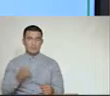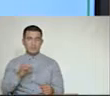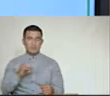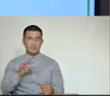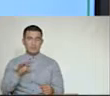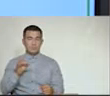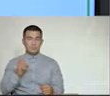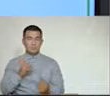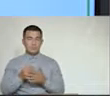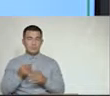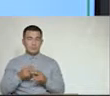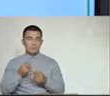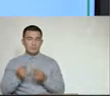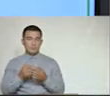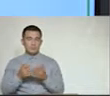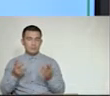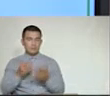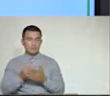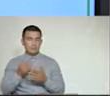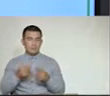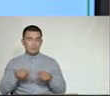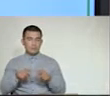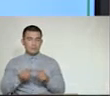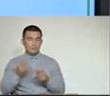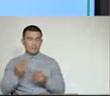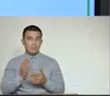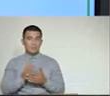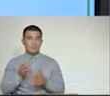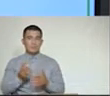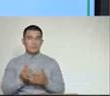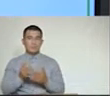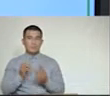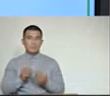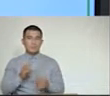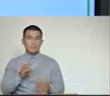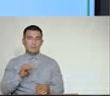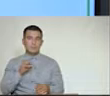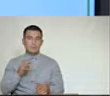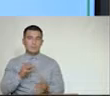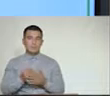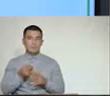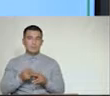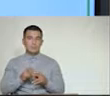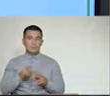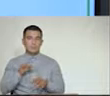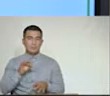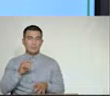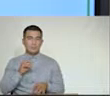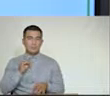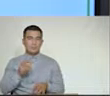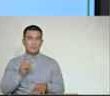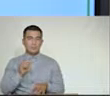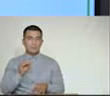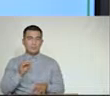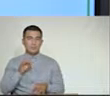Sporalilar sinfining yana vakillaridan biri bu tut ipak qurti va asalari paraziti nozema